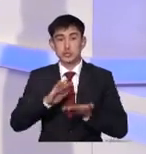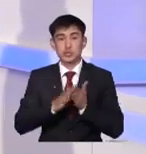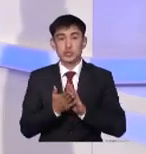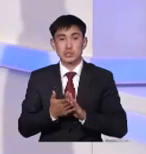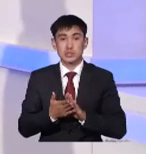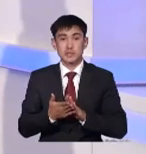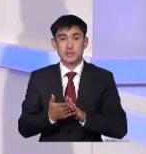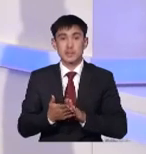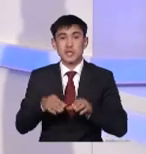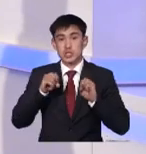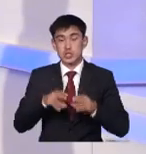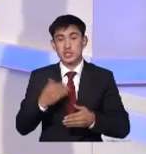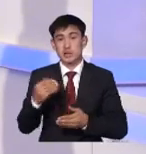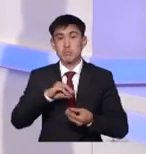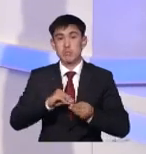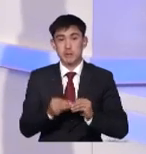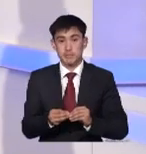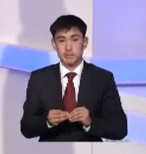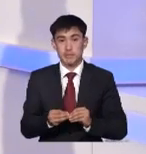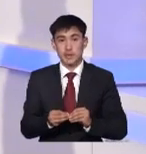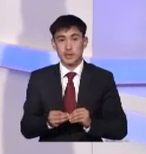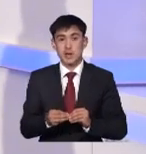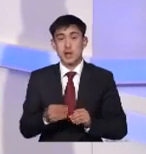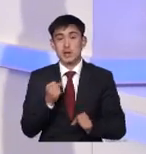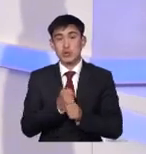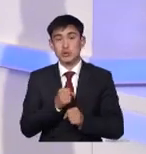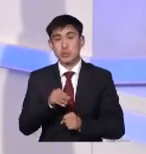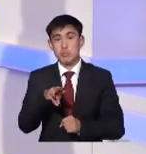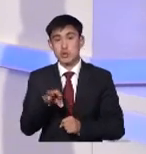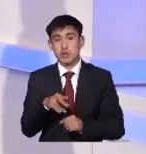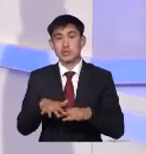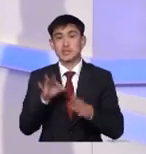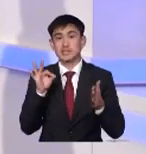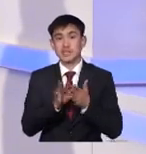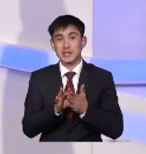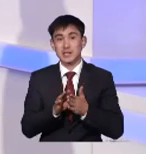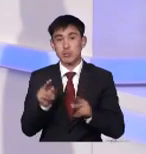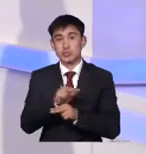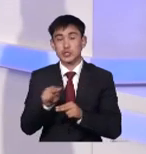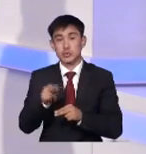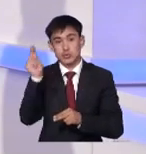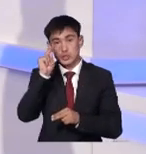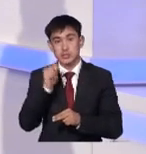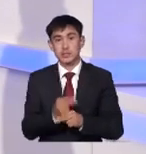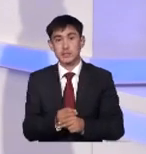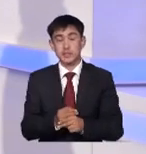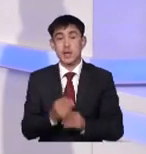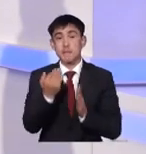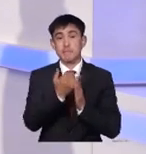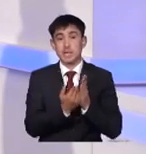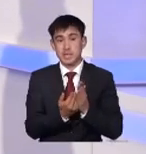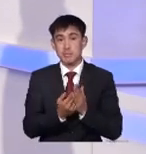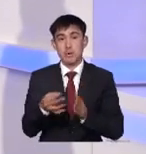ситуации, выявление и решение их проблем. Вместе с тем, работа менторов нацелена и на обучение учащихся. Так, в